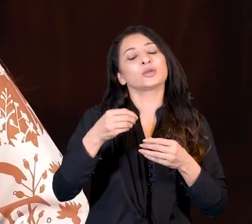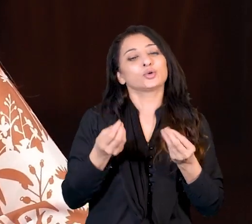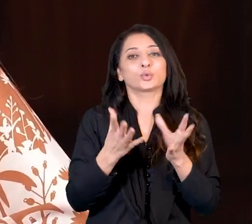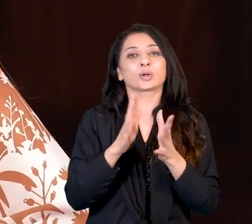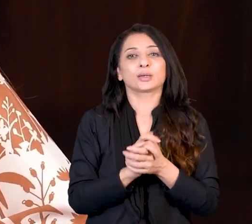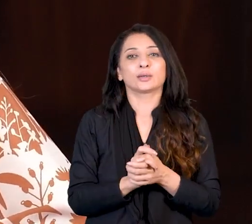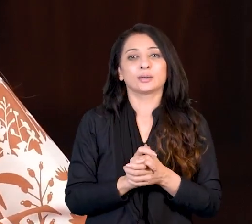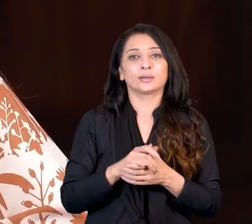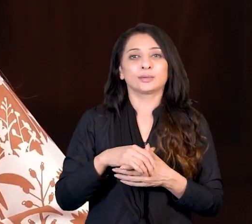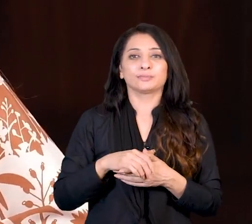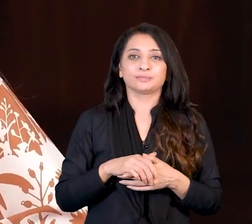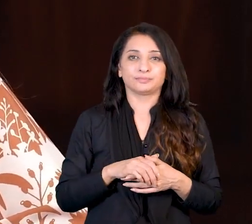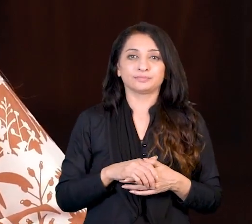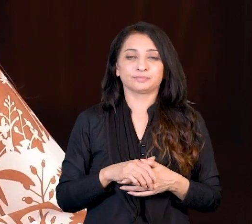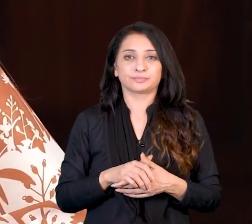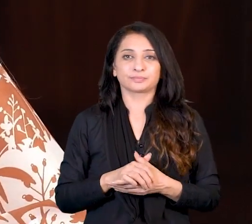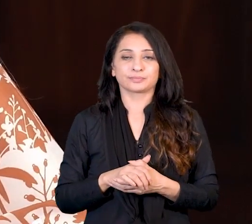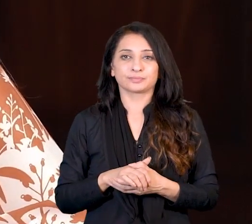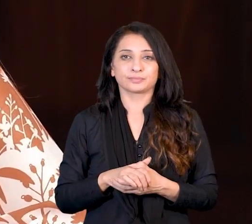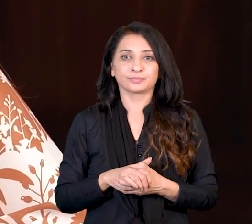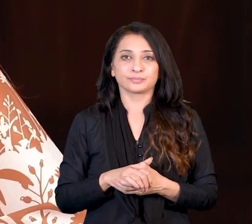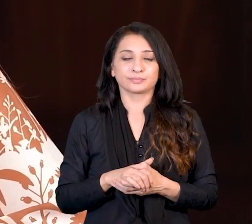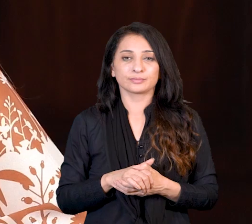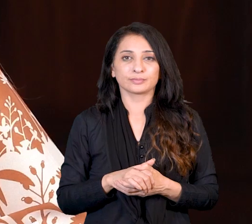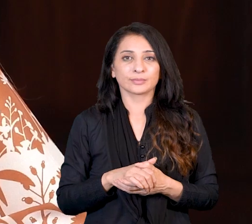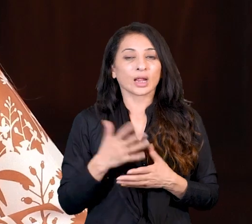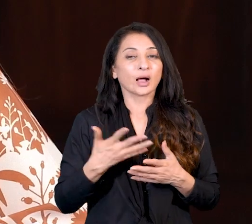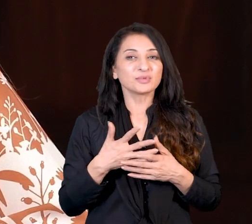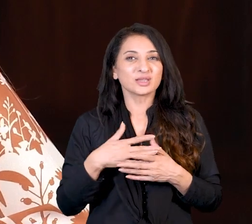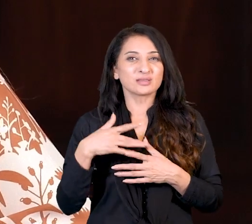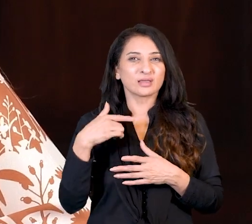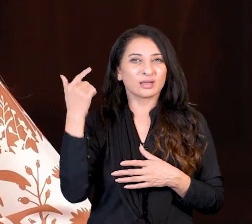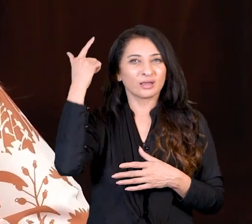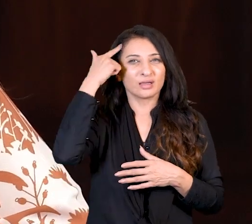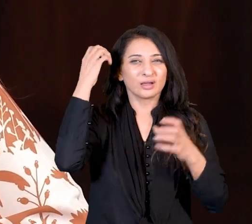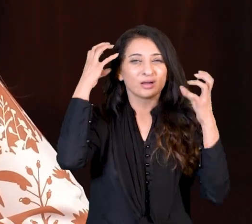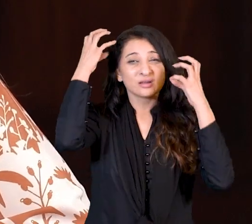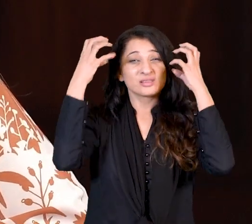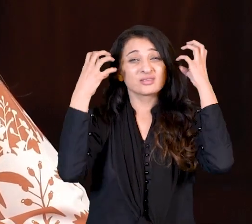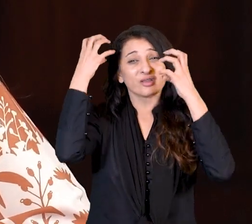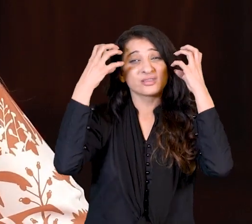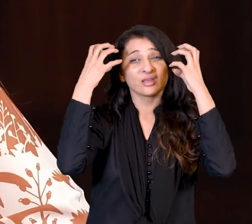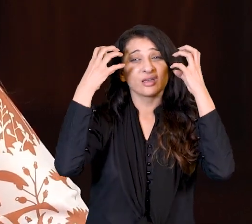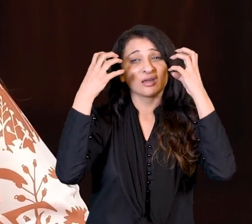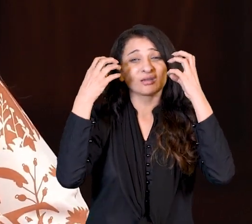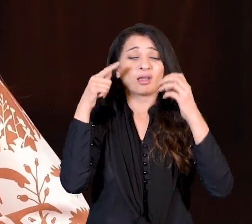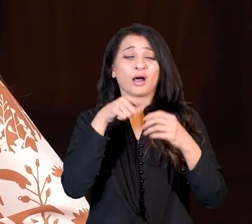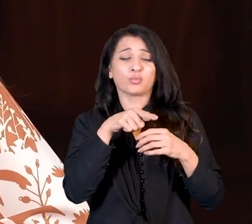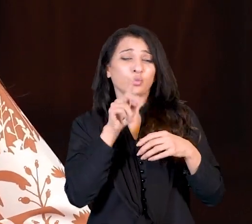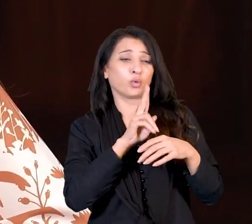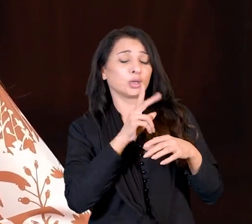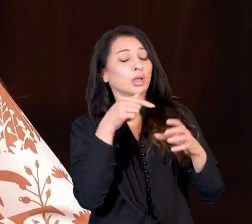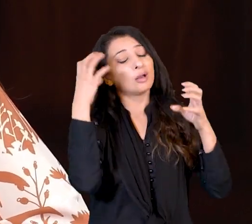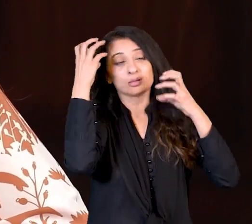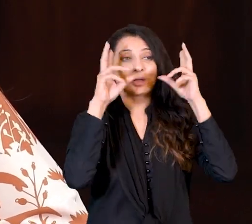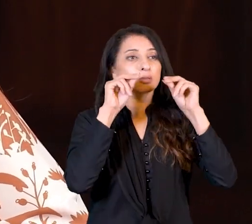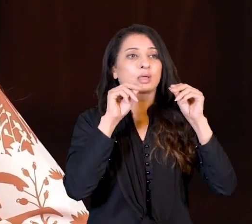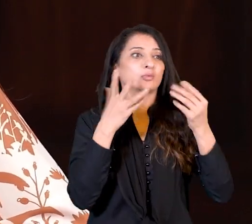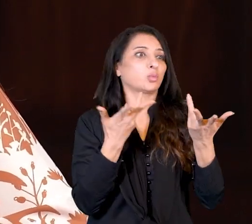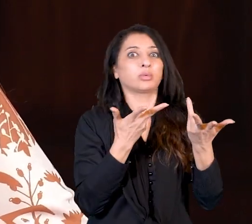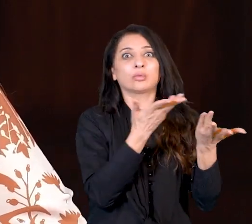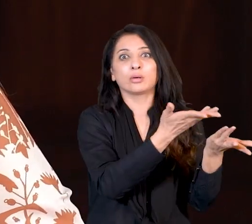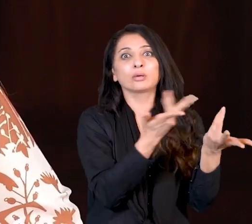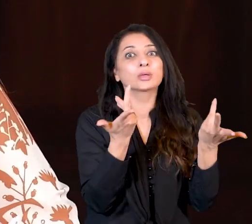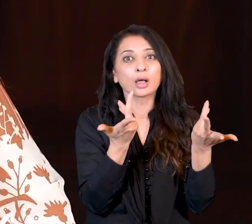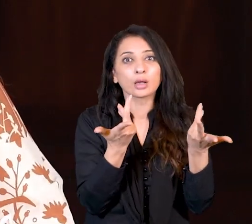भी सिर्फ दवाइयों से कंट्रोल हो सकता है। अब जैसे कि स्ट्रेस की हमने बात की, अब कोई किसी को कहे कि आप स्ट्रेस ना लें, ये तो मुमकिन नहीं है, लेकिन हमने